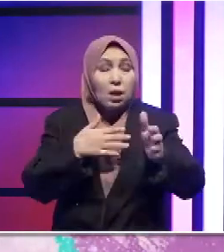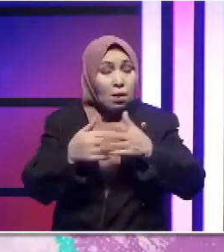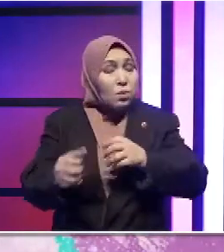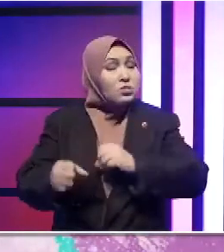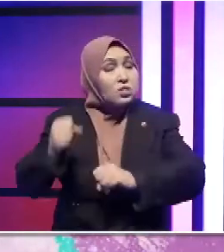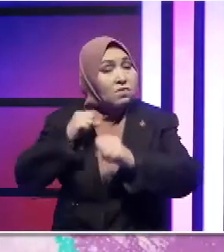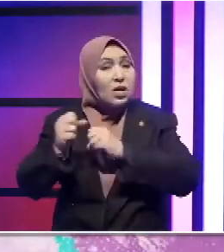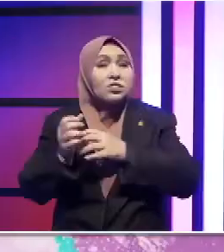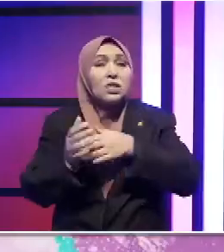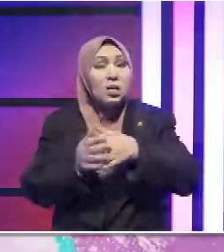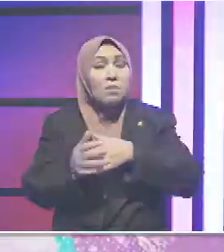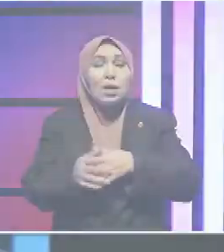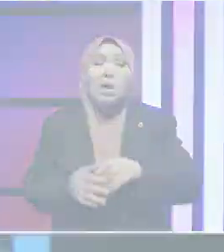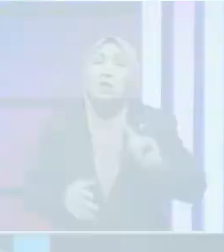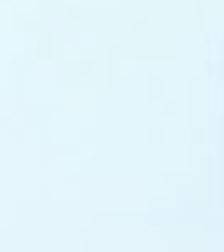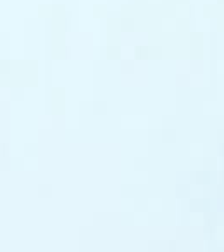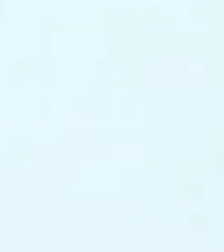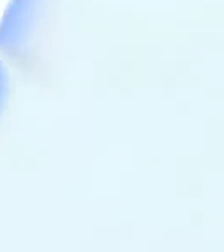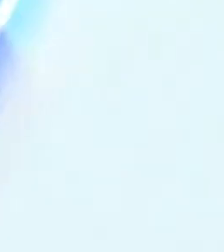sifatnya lemah wallahualam